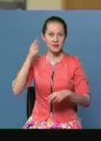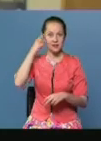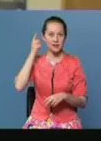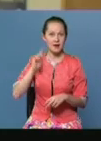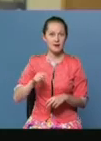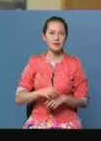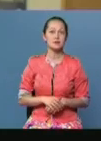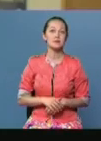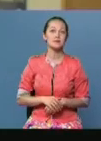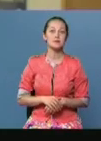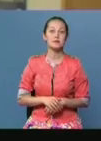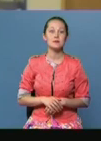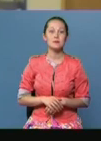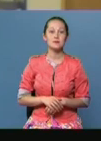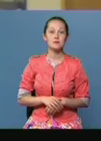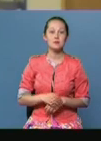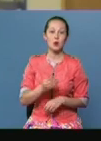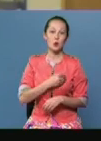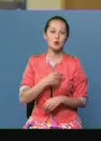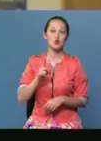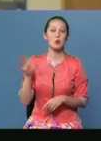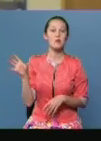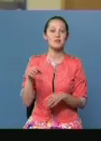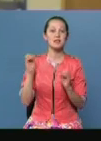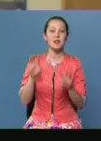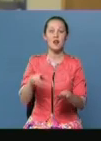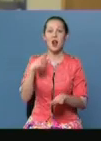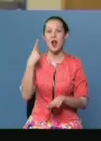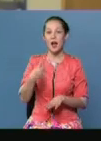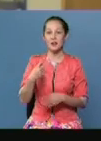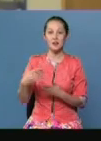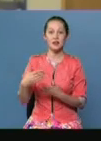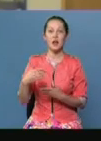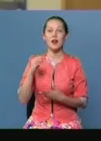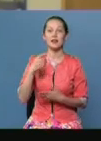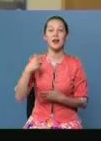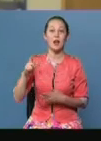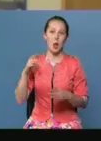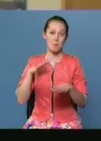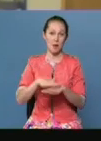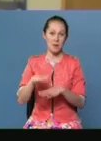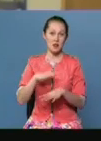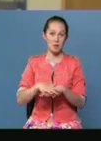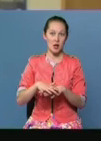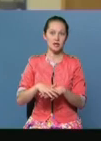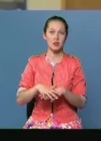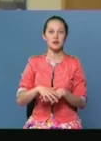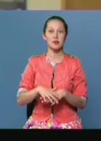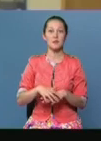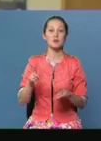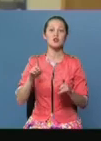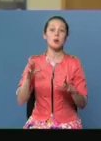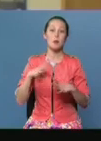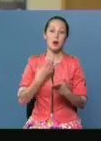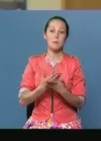нужно все-таки, чтобы все сдавали один предмет ЕГЭ по математике, но в этом предмете, чтобы были, скажем так,